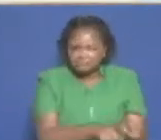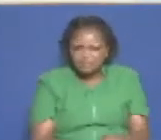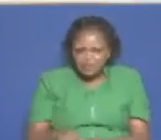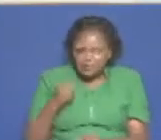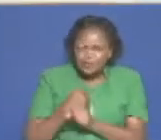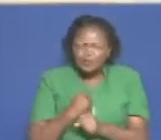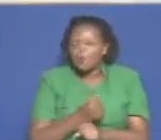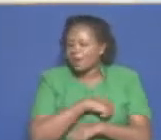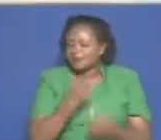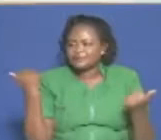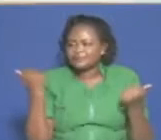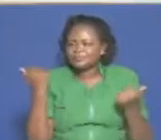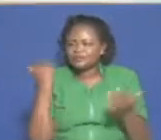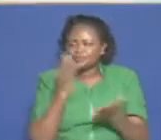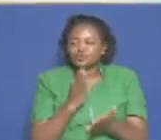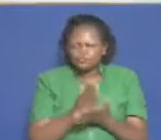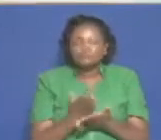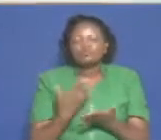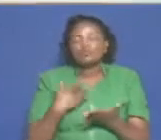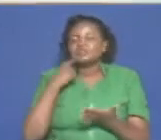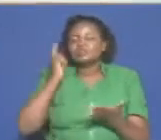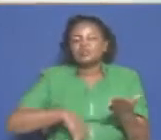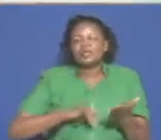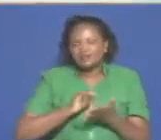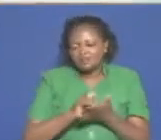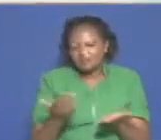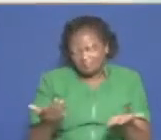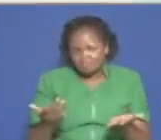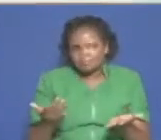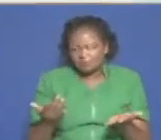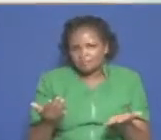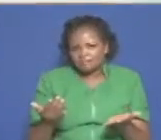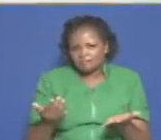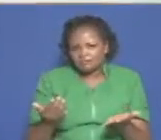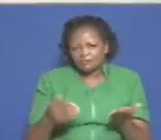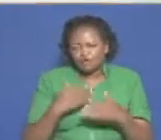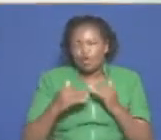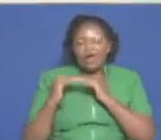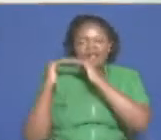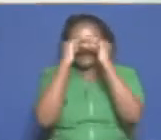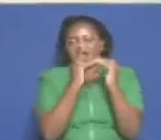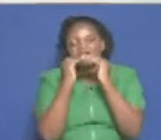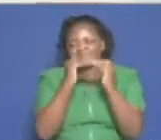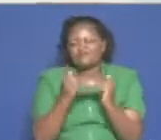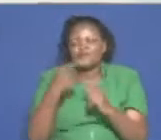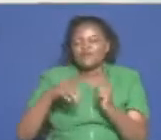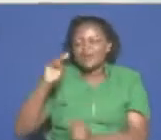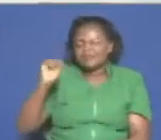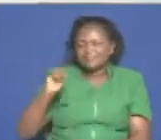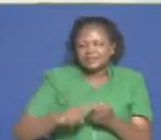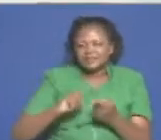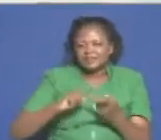zinaonekana. Ingawaje pia ningependa kusema, wamesema all levels zile za MCA,